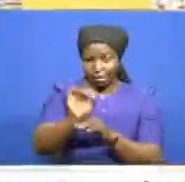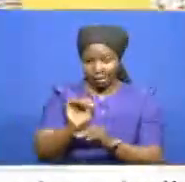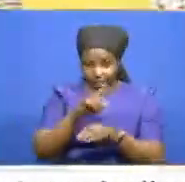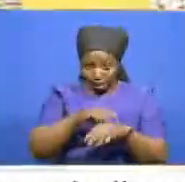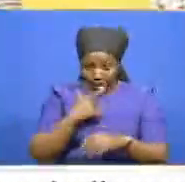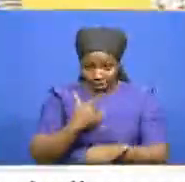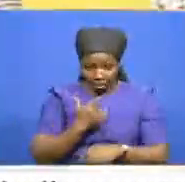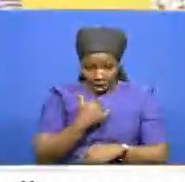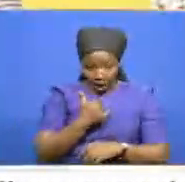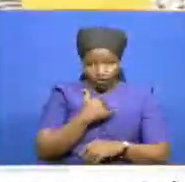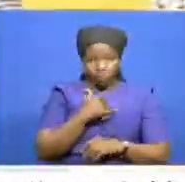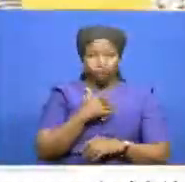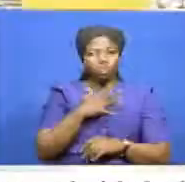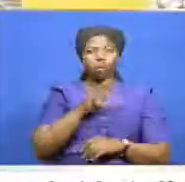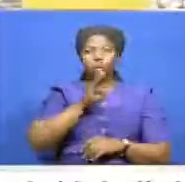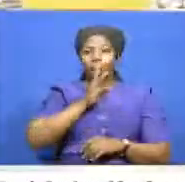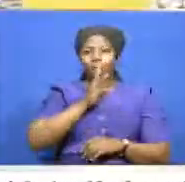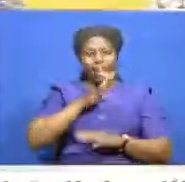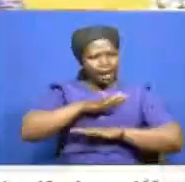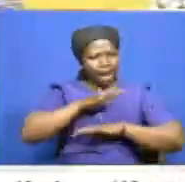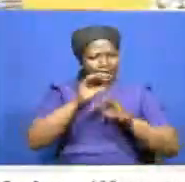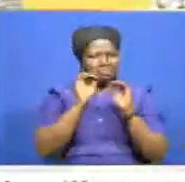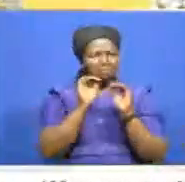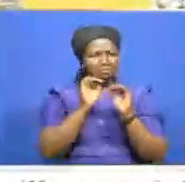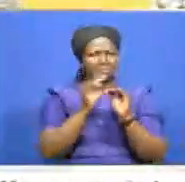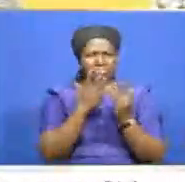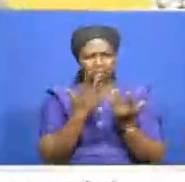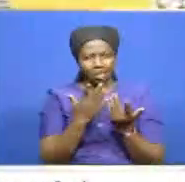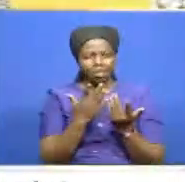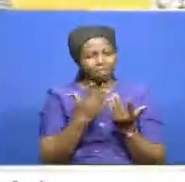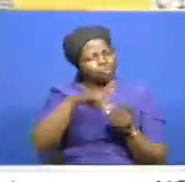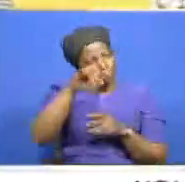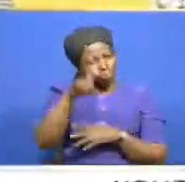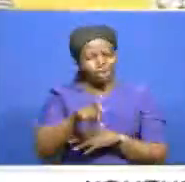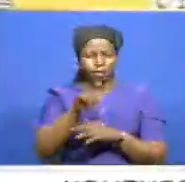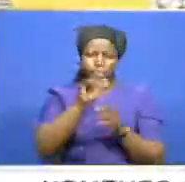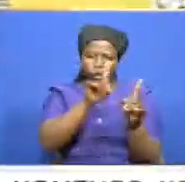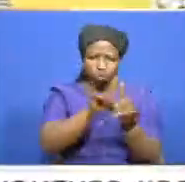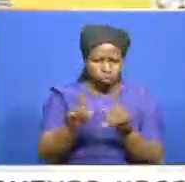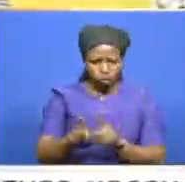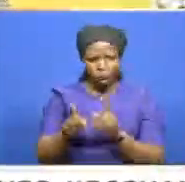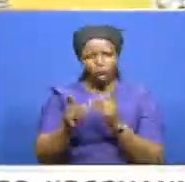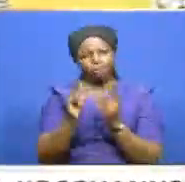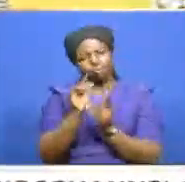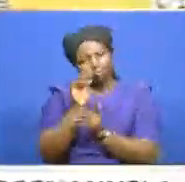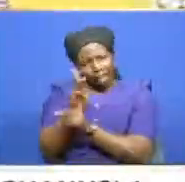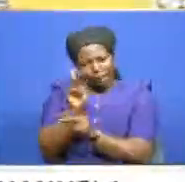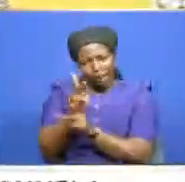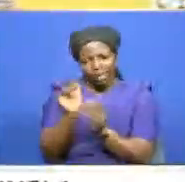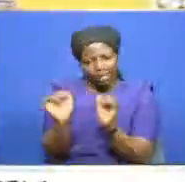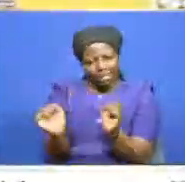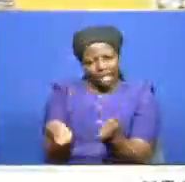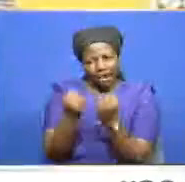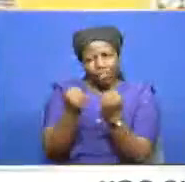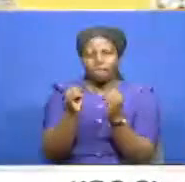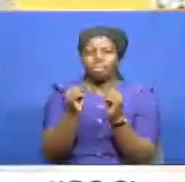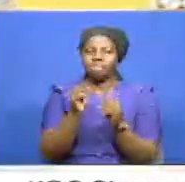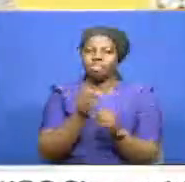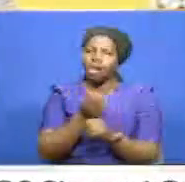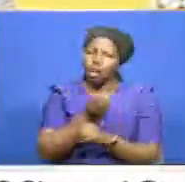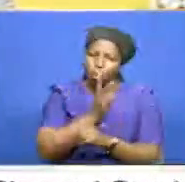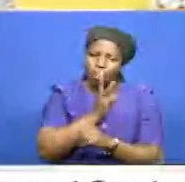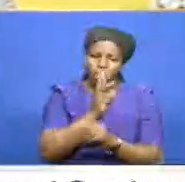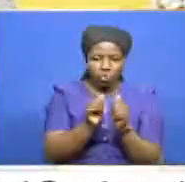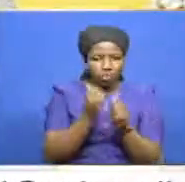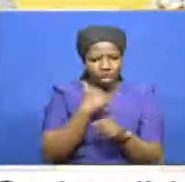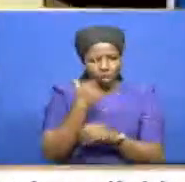maji na ni lazima tuhifadhi ile maji kidogo tuko nayo ndiposa tuweze kuwa na maisha bora hapo